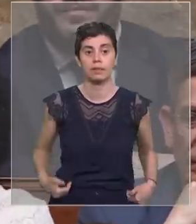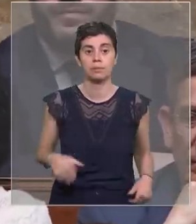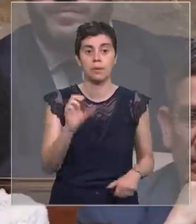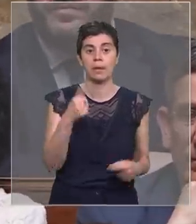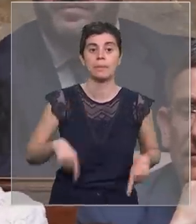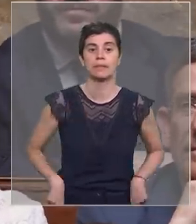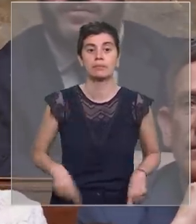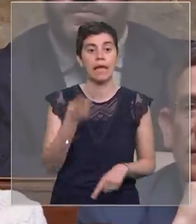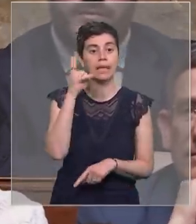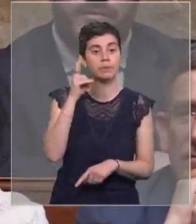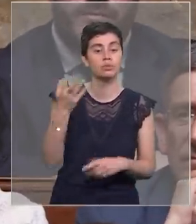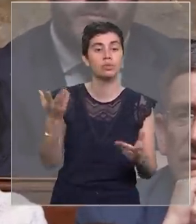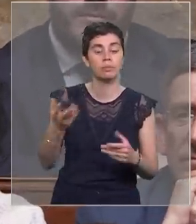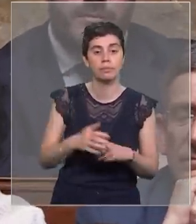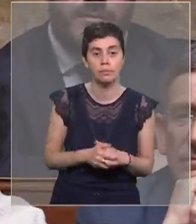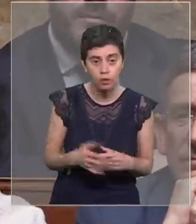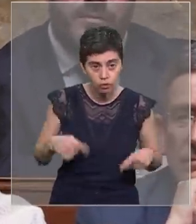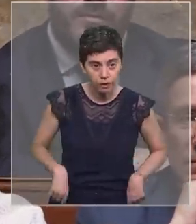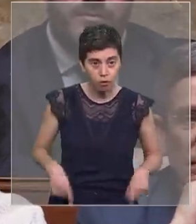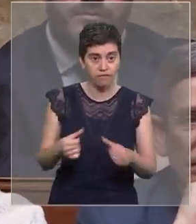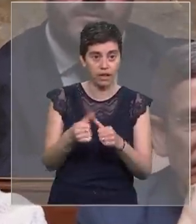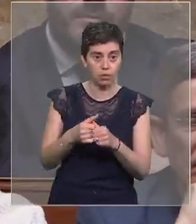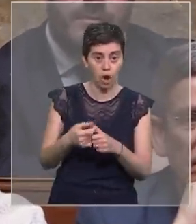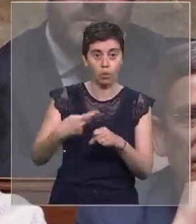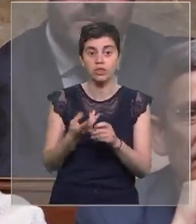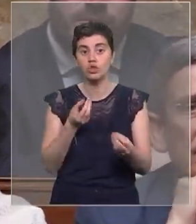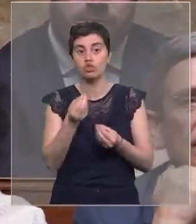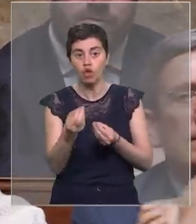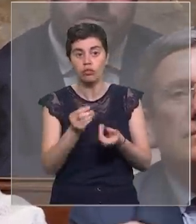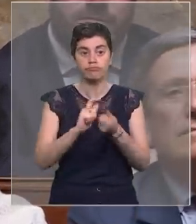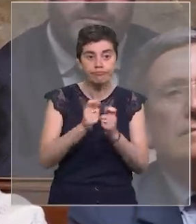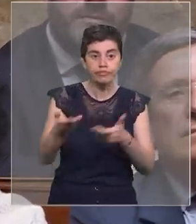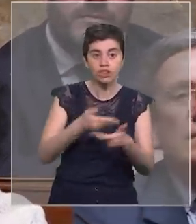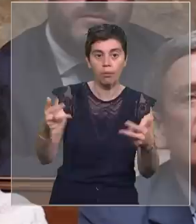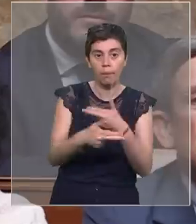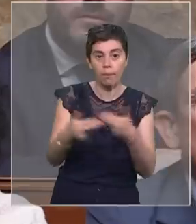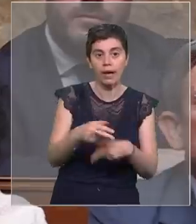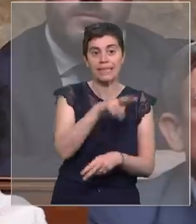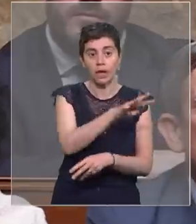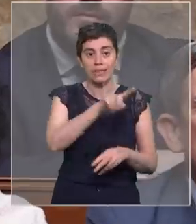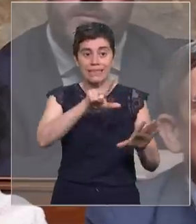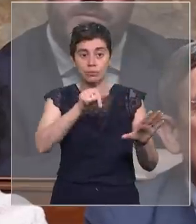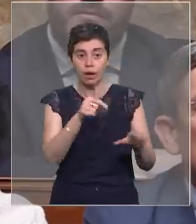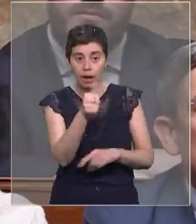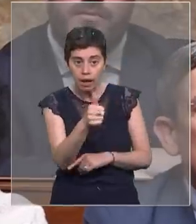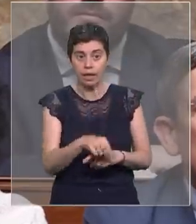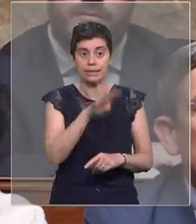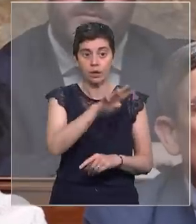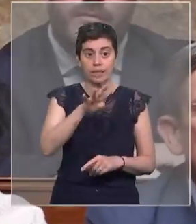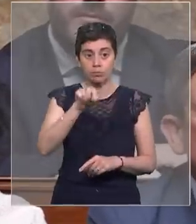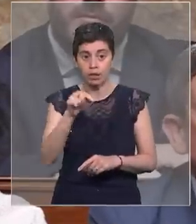Ministre, l'usage généralisé par le gouvernement d'outils d'obstruction, les articles 47.1,